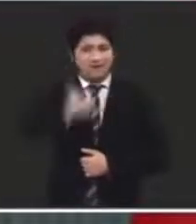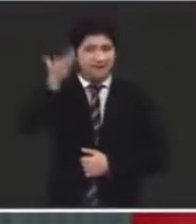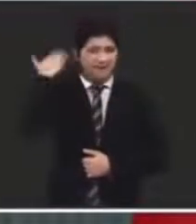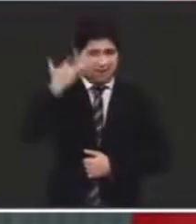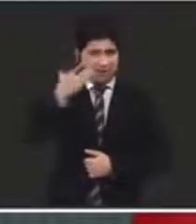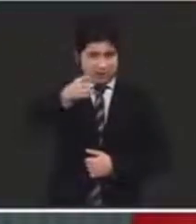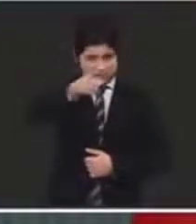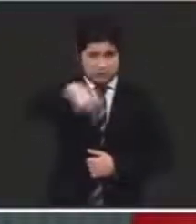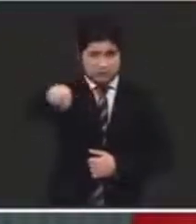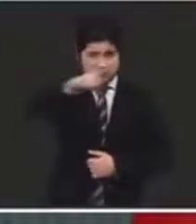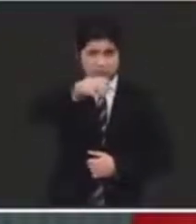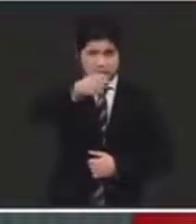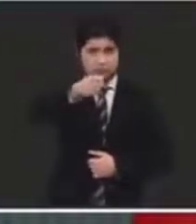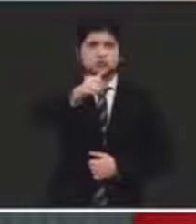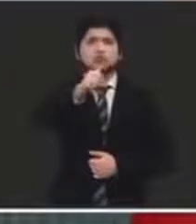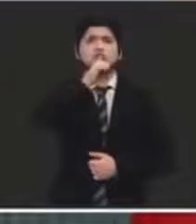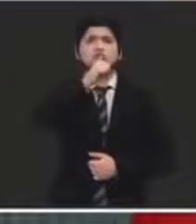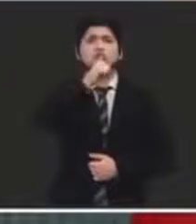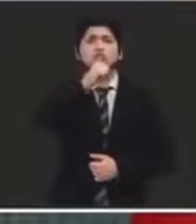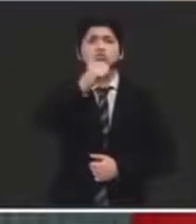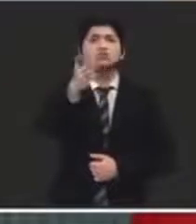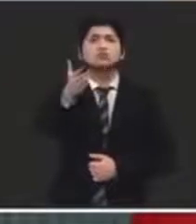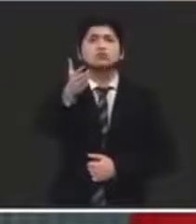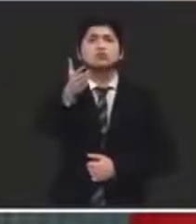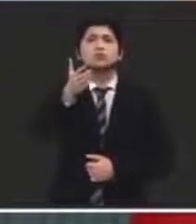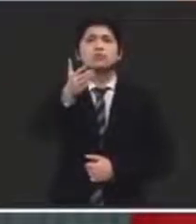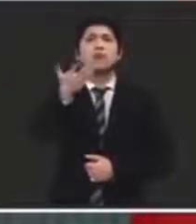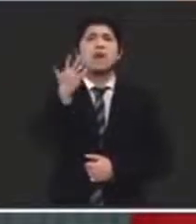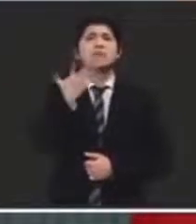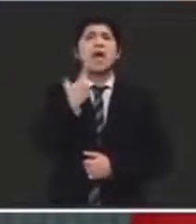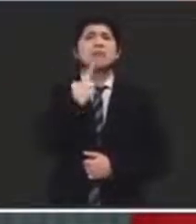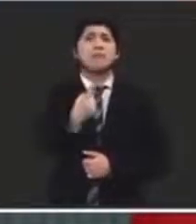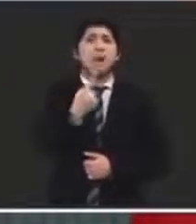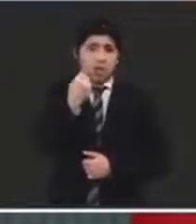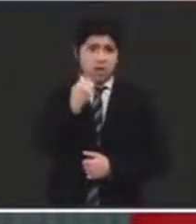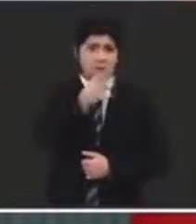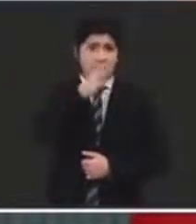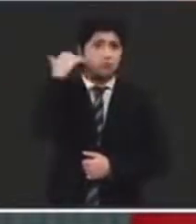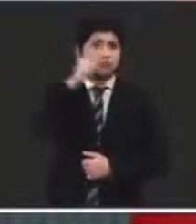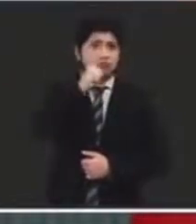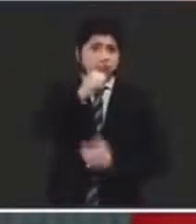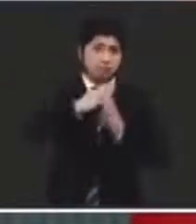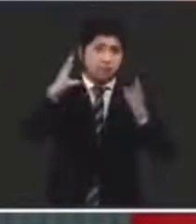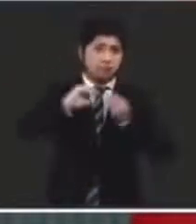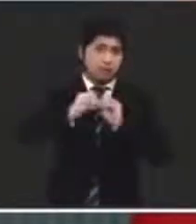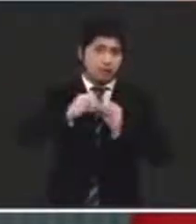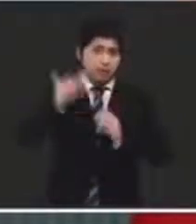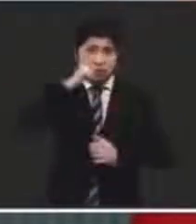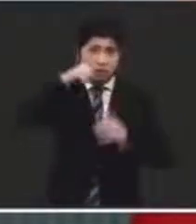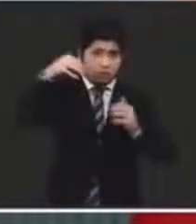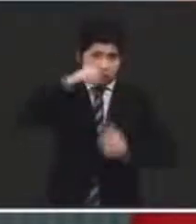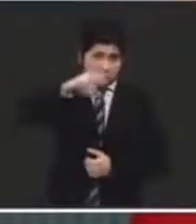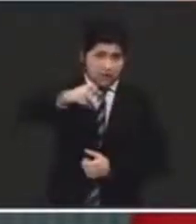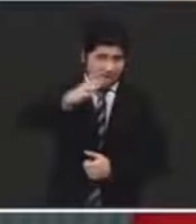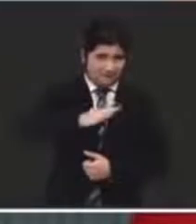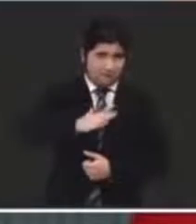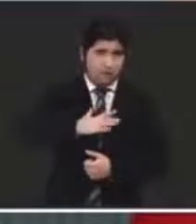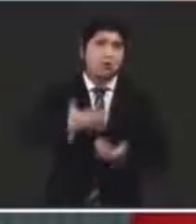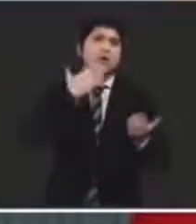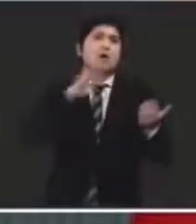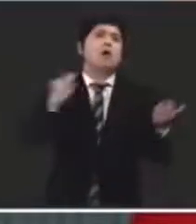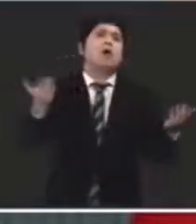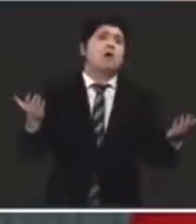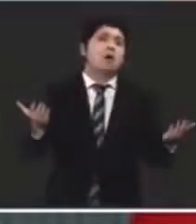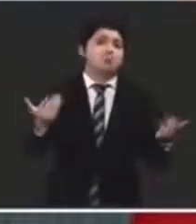sizler Suyun ne anlama geldiğini gayet iyi sular akıyor muydu yok